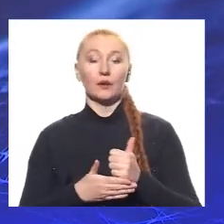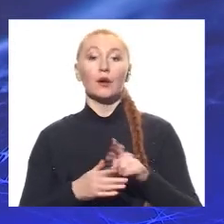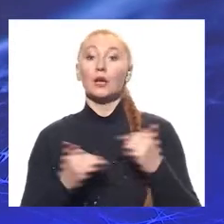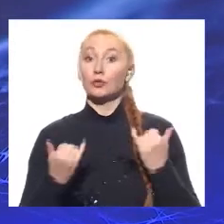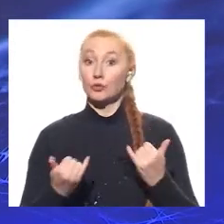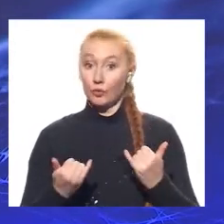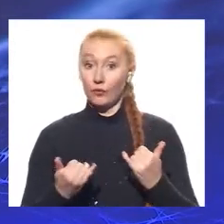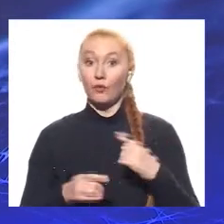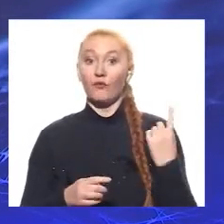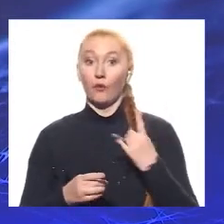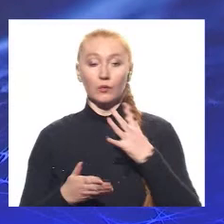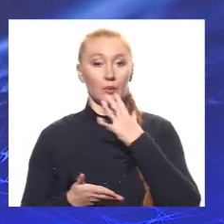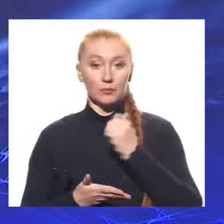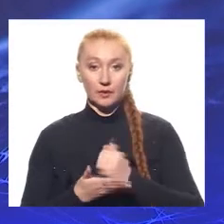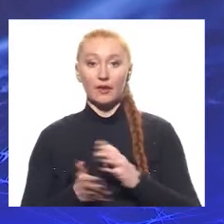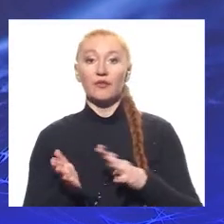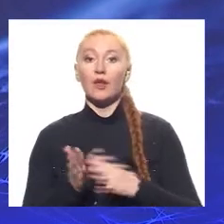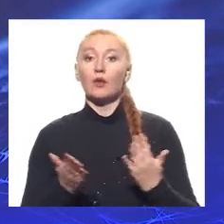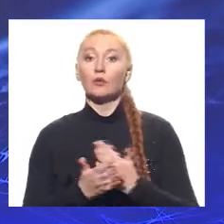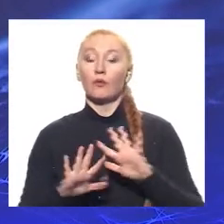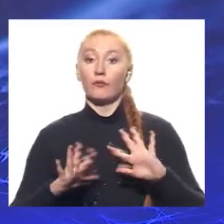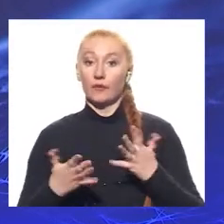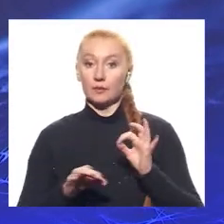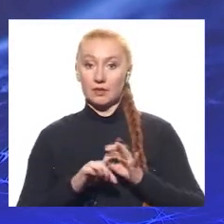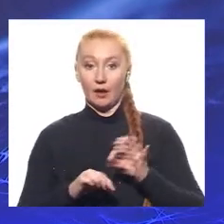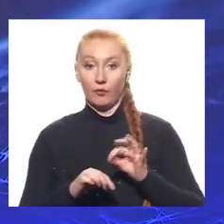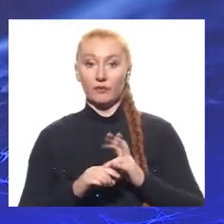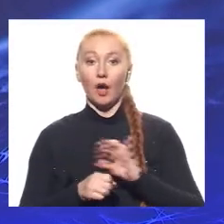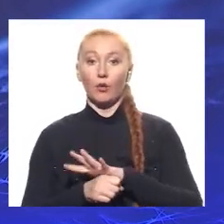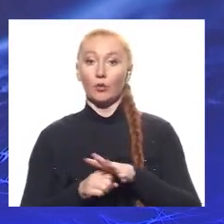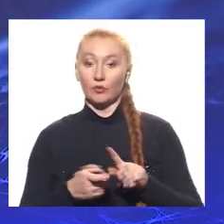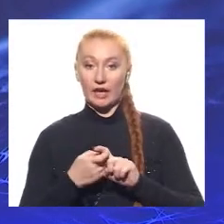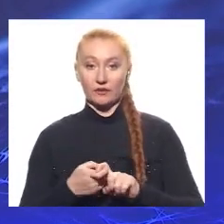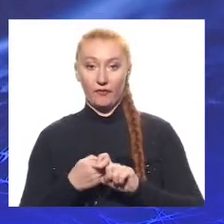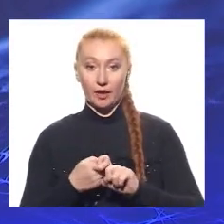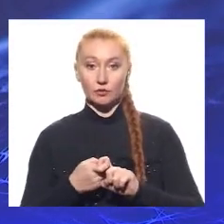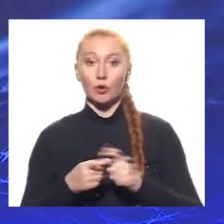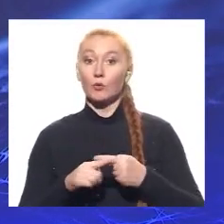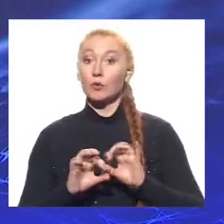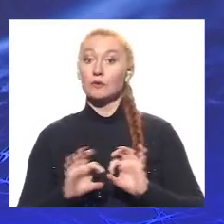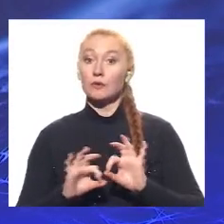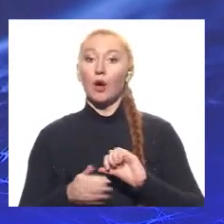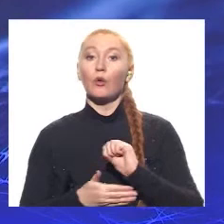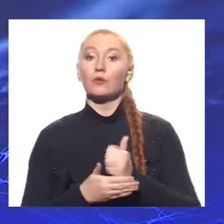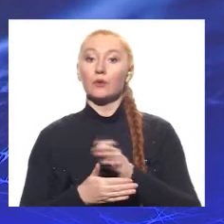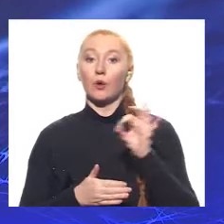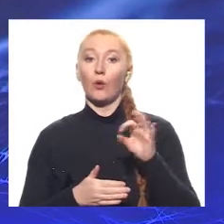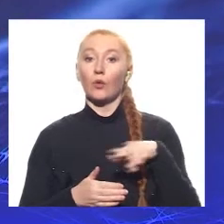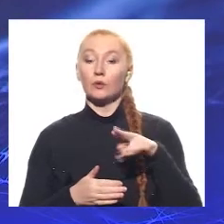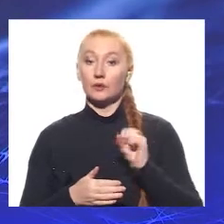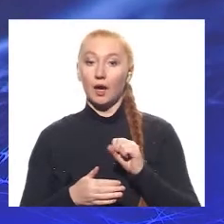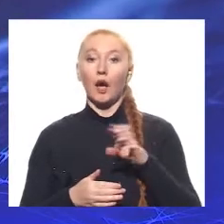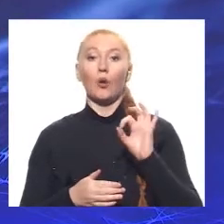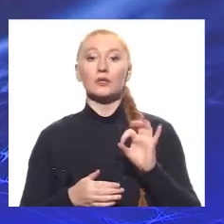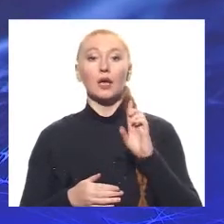За сьогодні в області підтвердили 9 нових випадків захворювання на коронавірусну інфекцію. Про це розповів голова